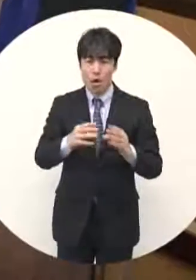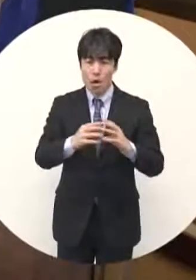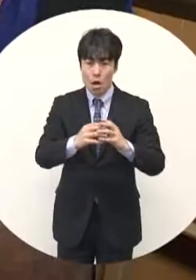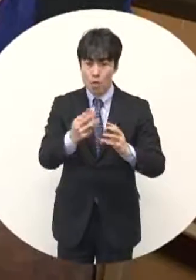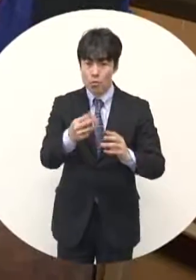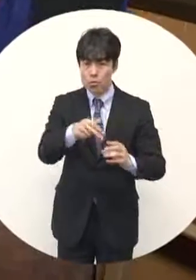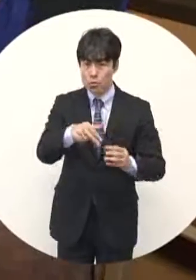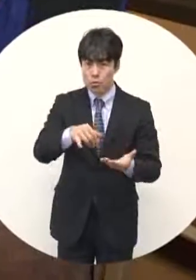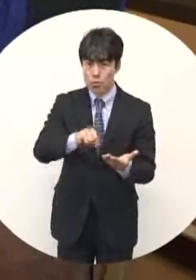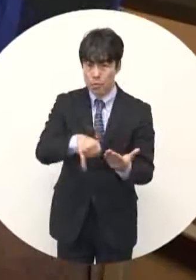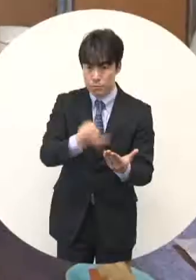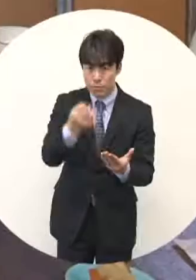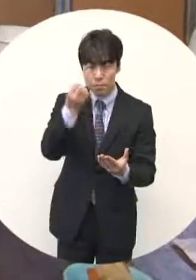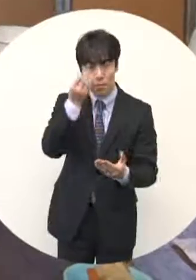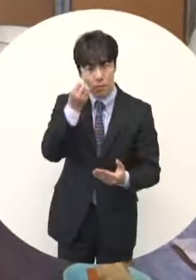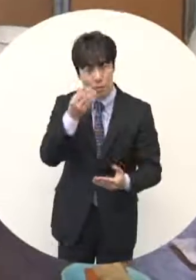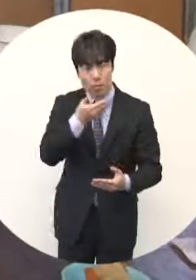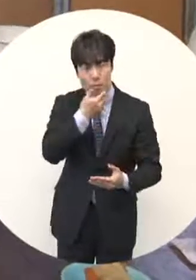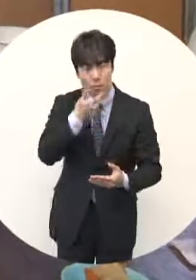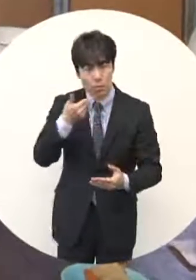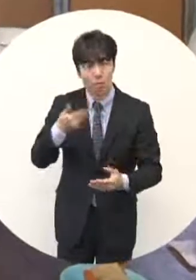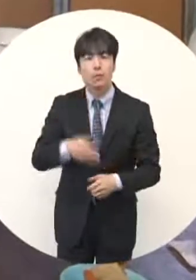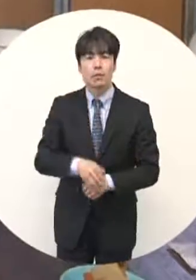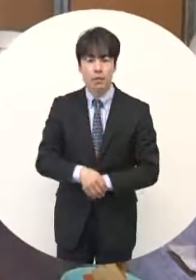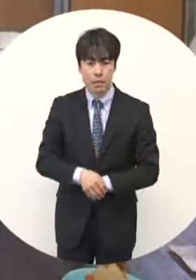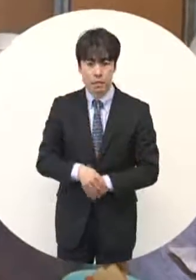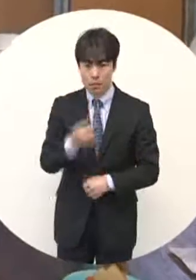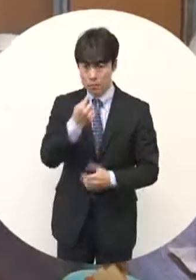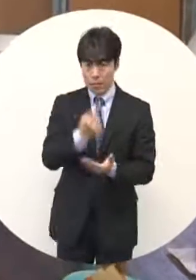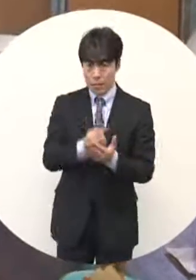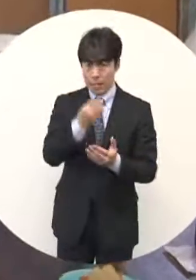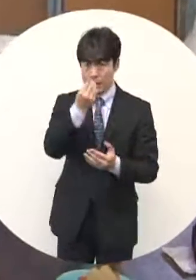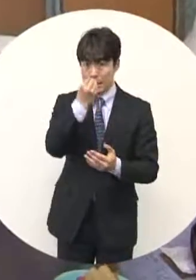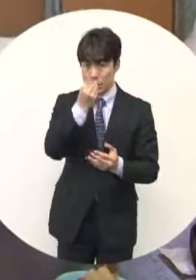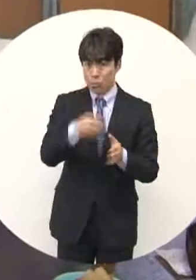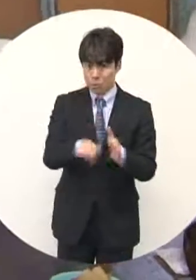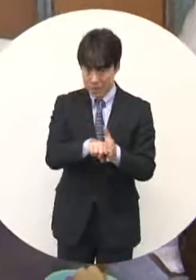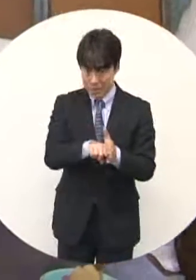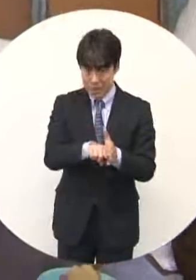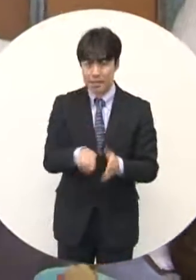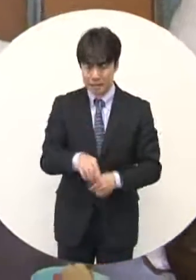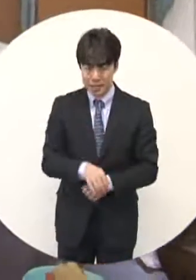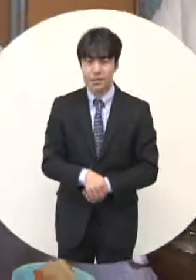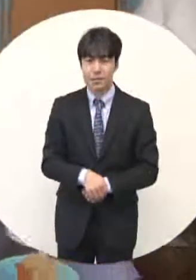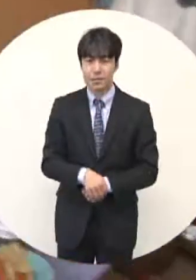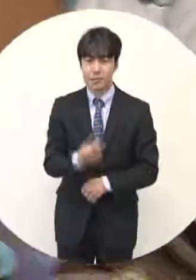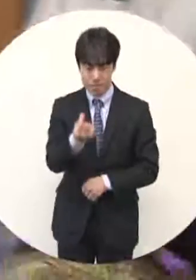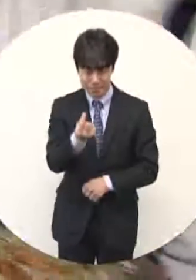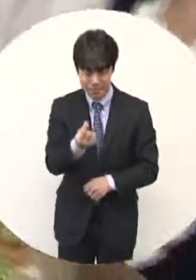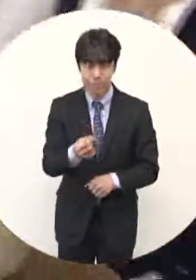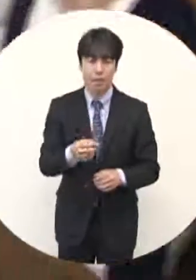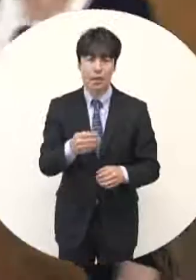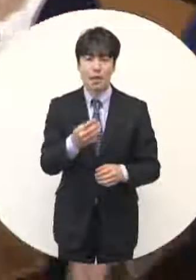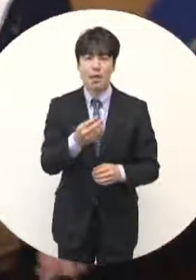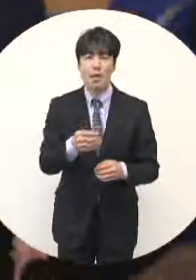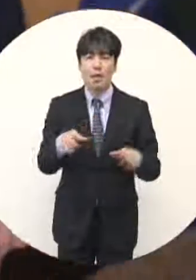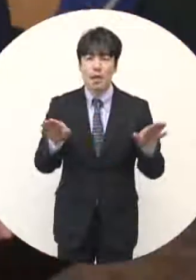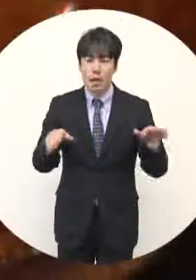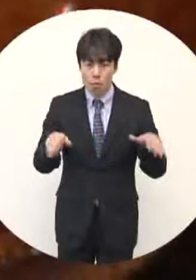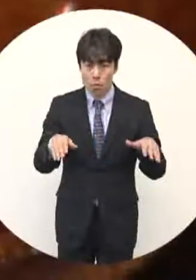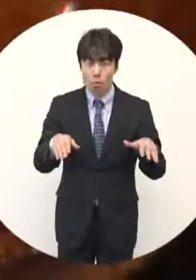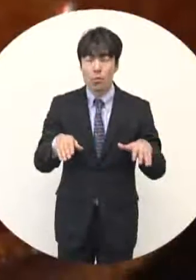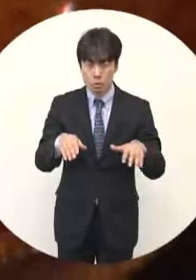ね、美味しそうですね、 はい、あ、僕だけこんなイチゴがついてるんですね。 あ、はい、ガモのもぎたて屋さん